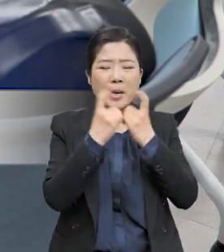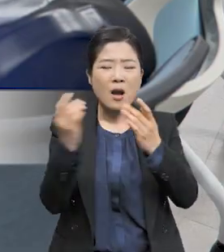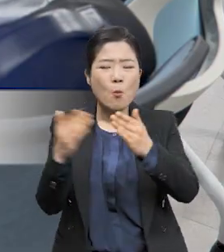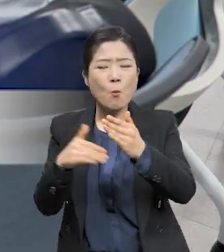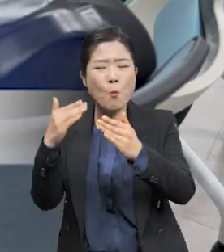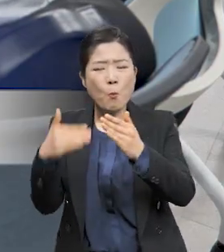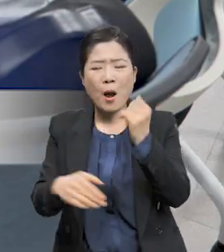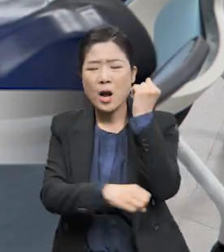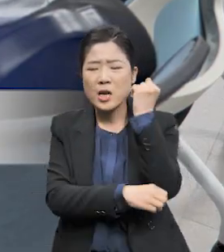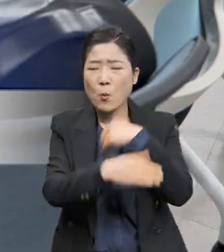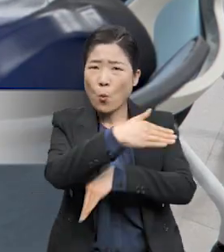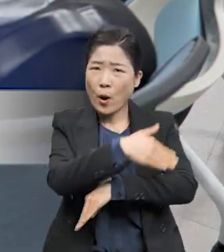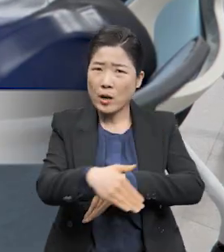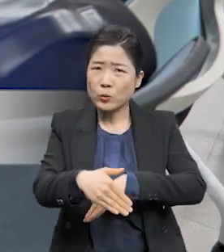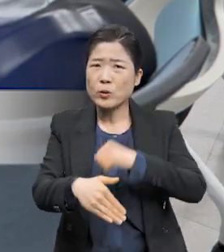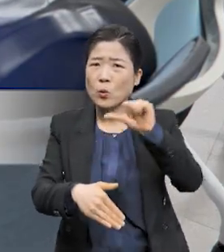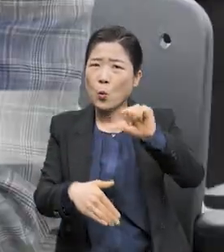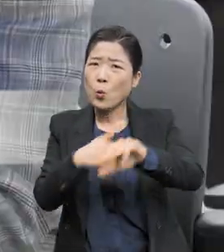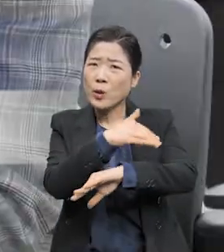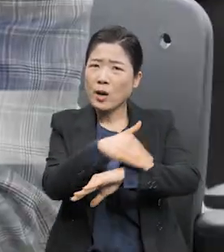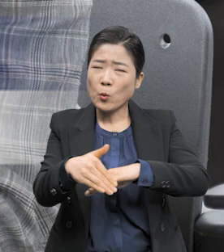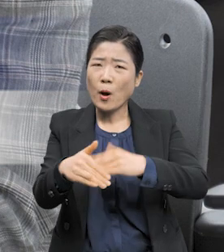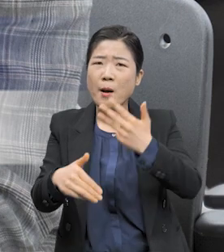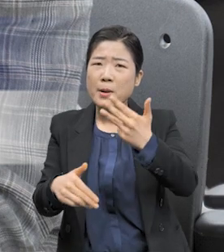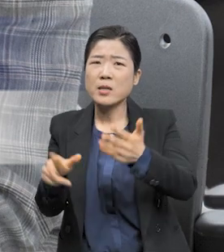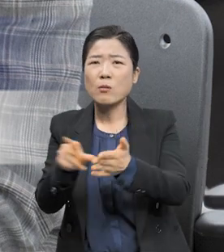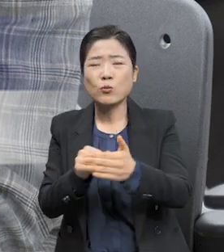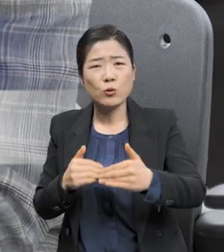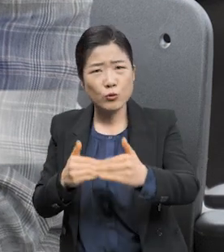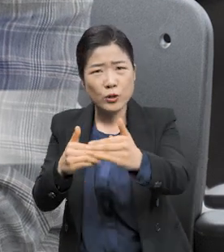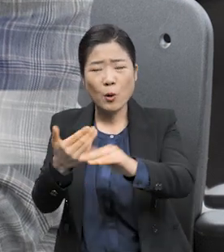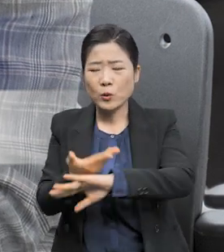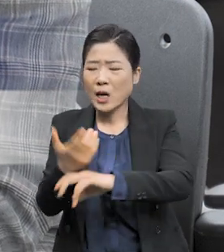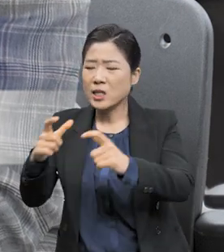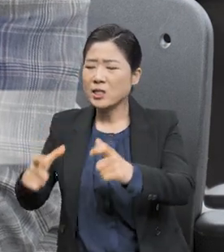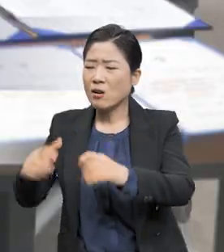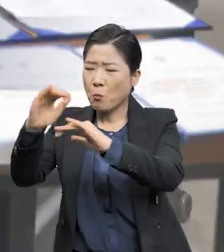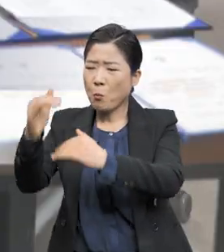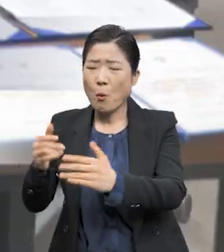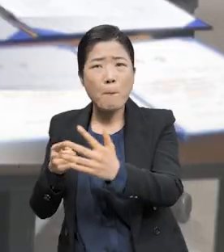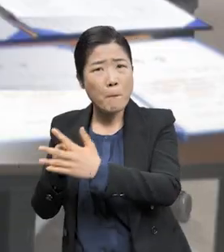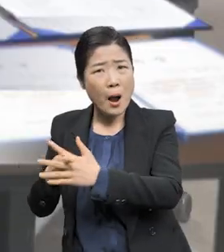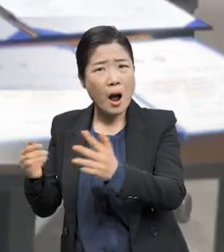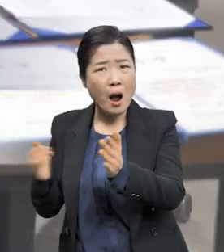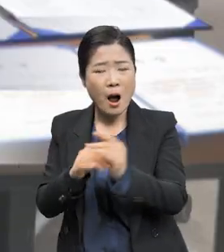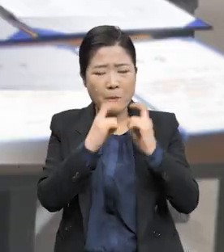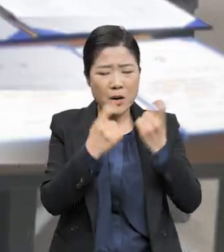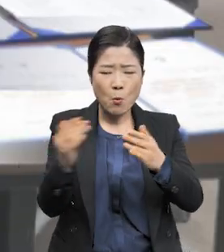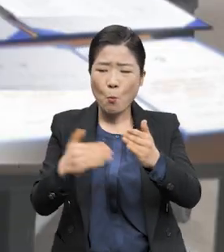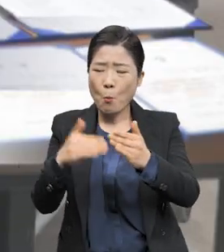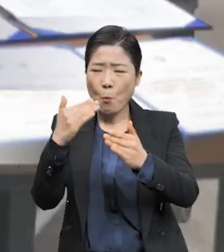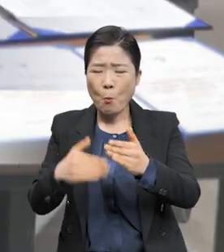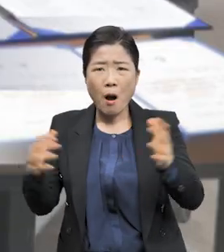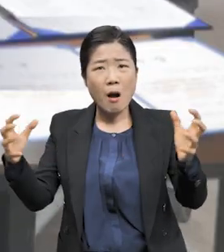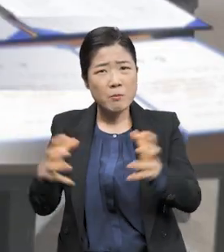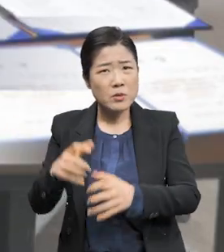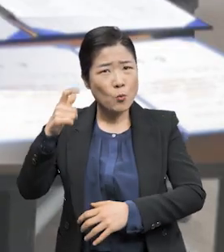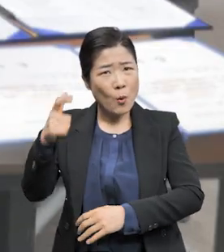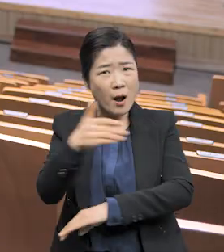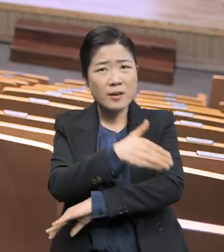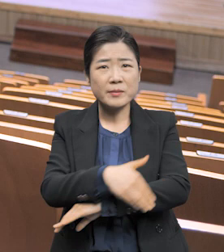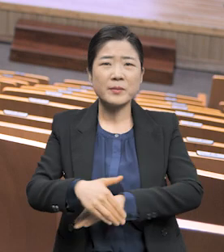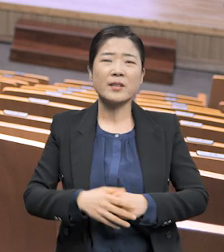활성화 기본 계획을 토대로 5대 전략 8대 과제를 추진하고 타지역 사례 분석 등을 통해 민관협치를 강화할